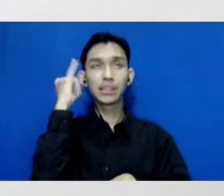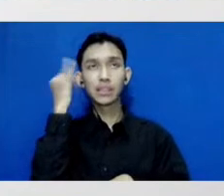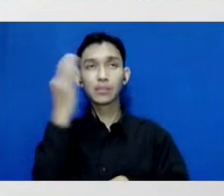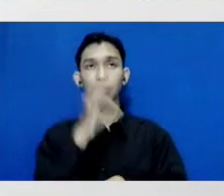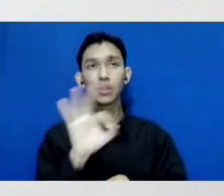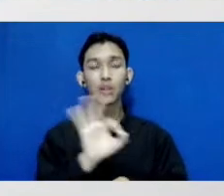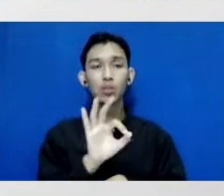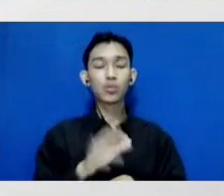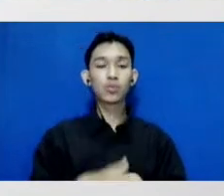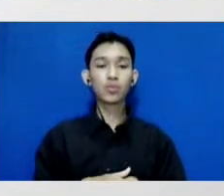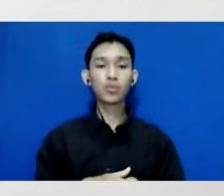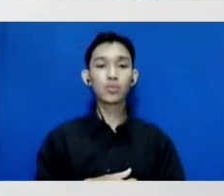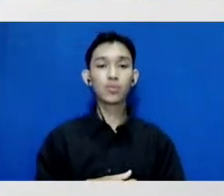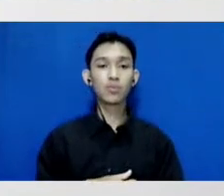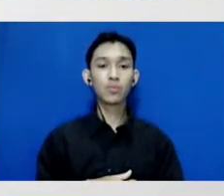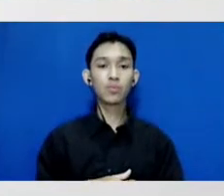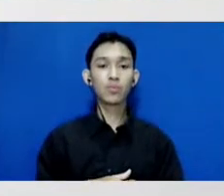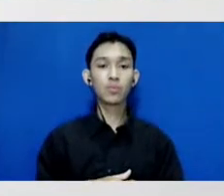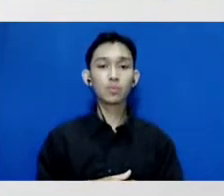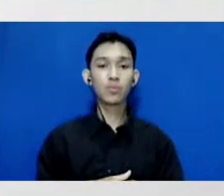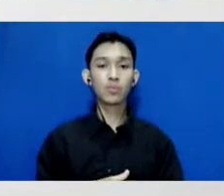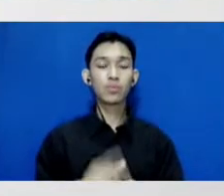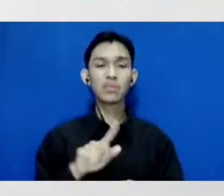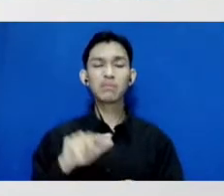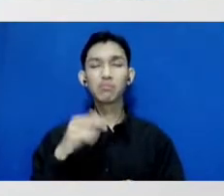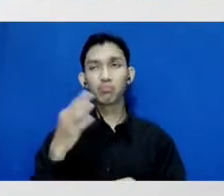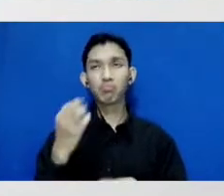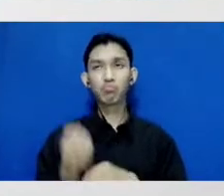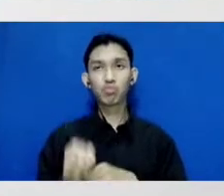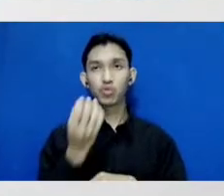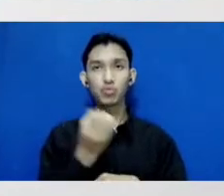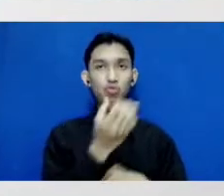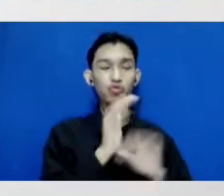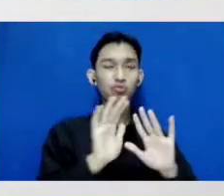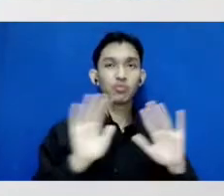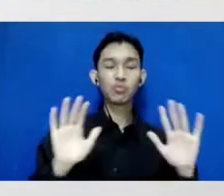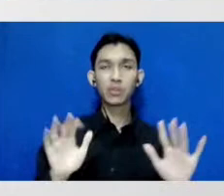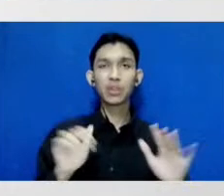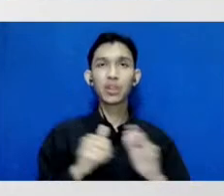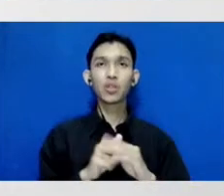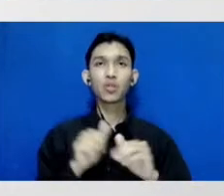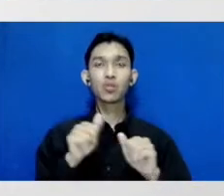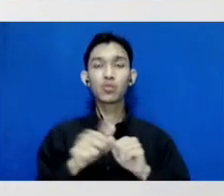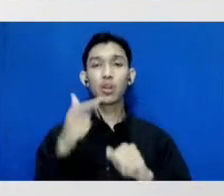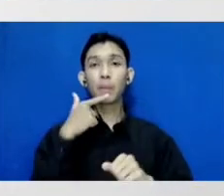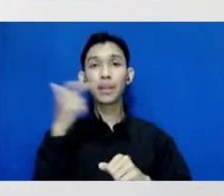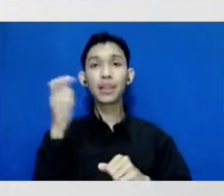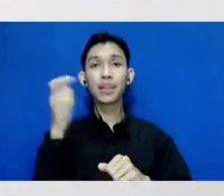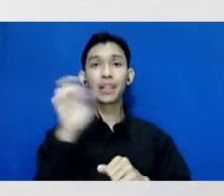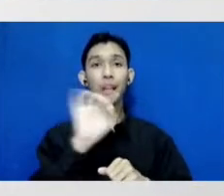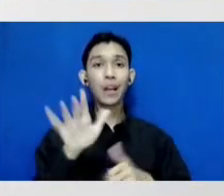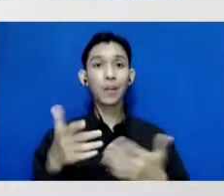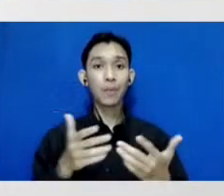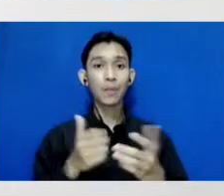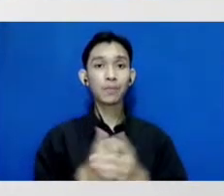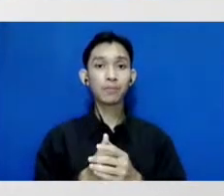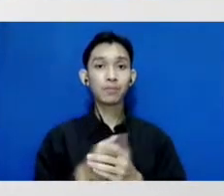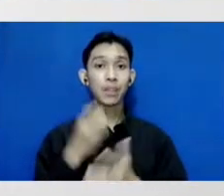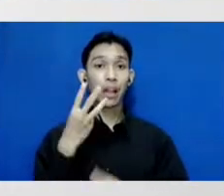privacy enabled technologies yang banyak muncul belakangan. Dan yang penting juga kita melihat dalam 3 tahun